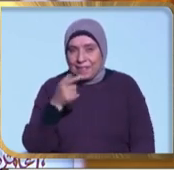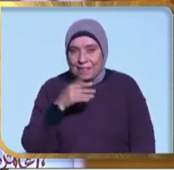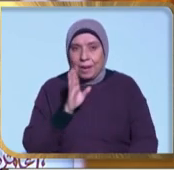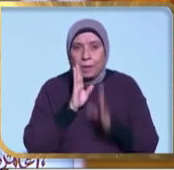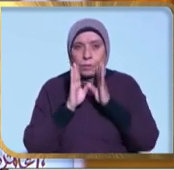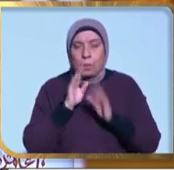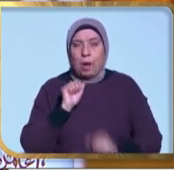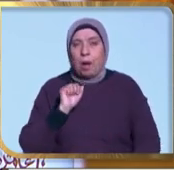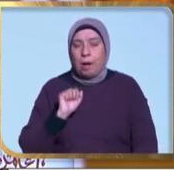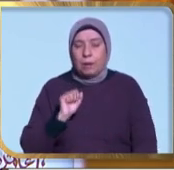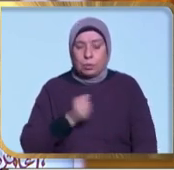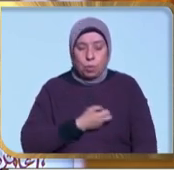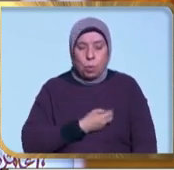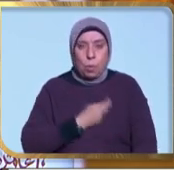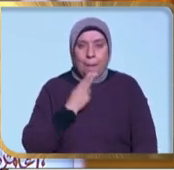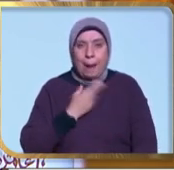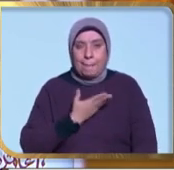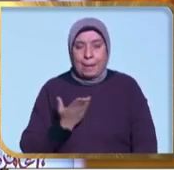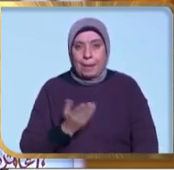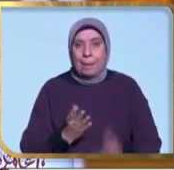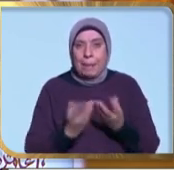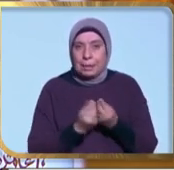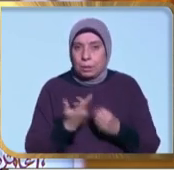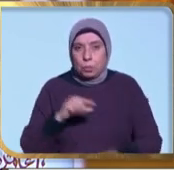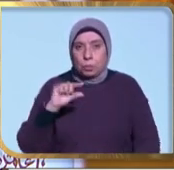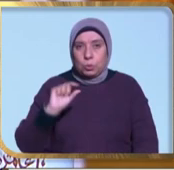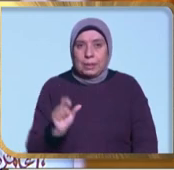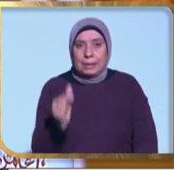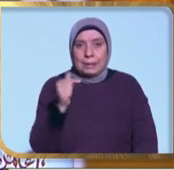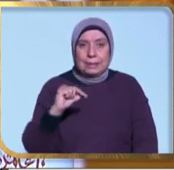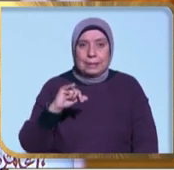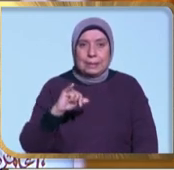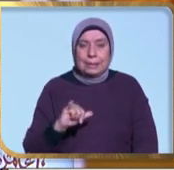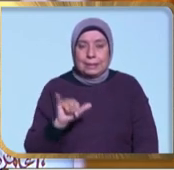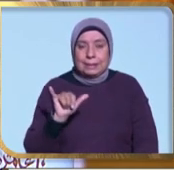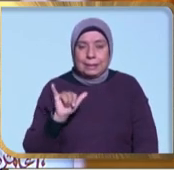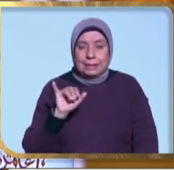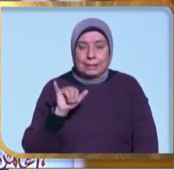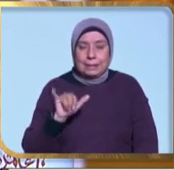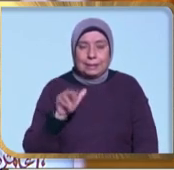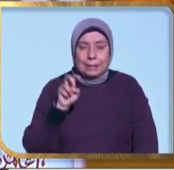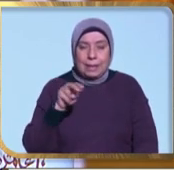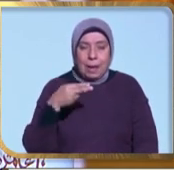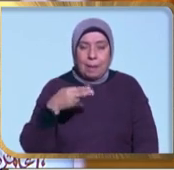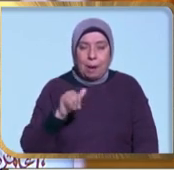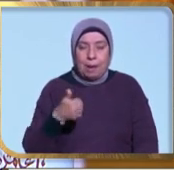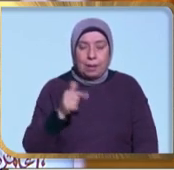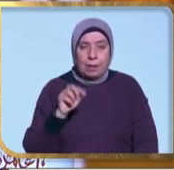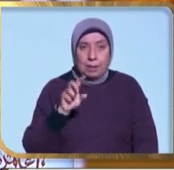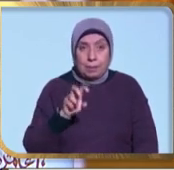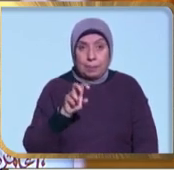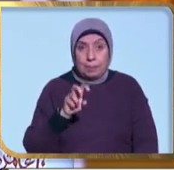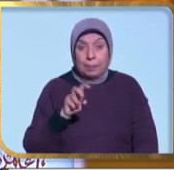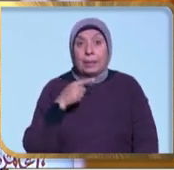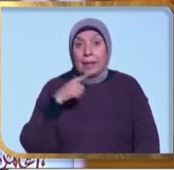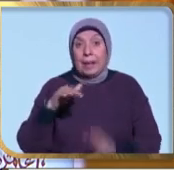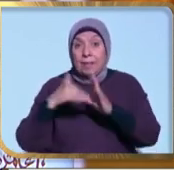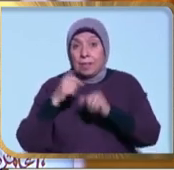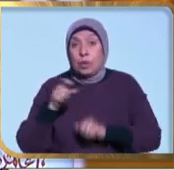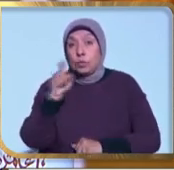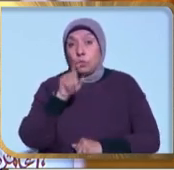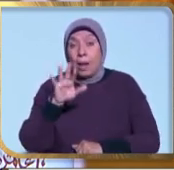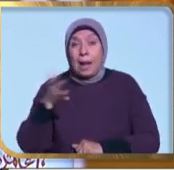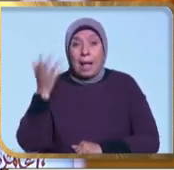صفحه رسميه لبرنامج قلوب عامره مع الدكتوره ناديه عماره كان في سؤال هو جالنا الحقيقه على الهواء واحنا اجلنا لحلقه